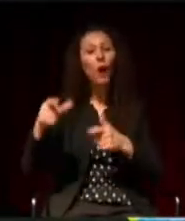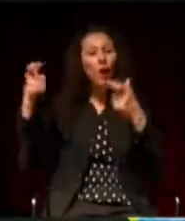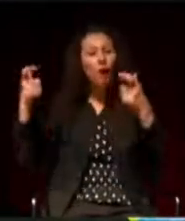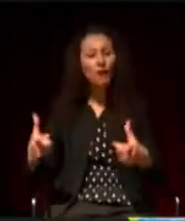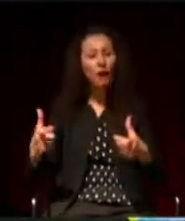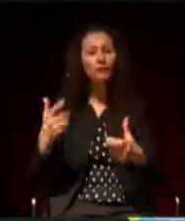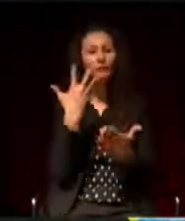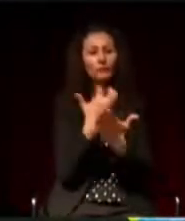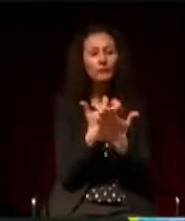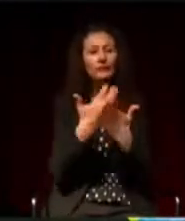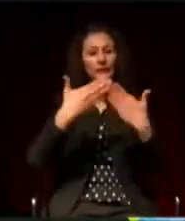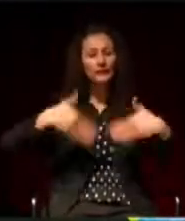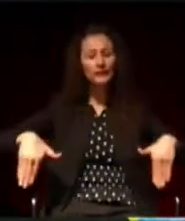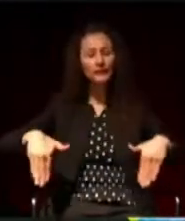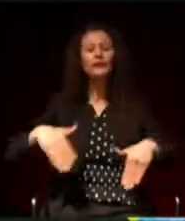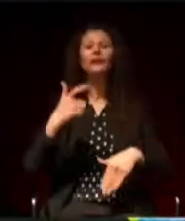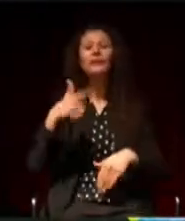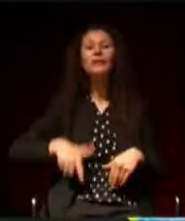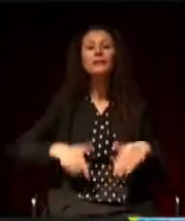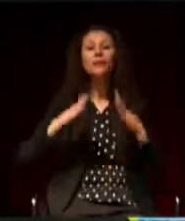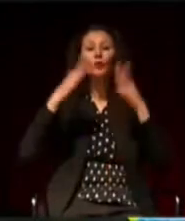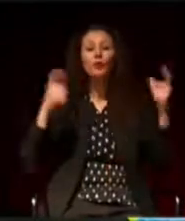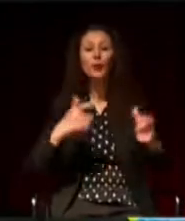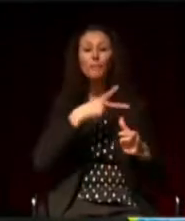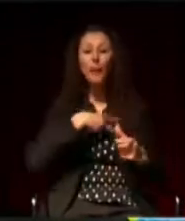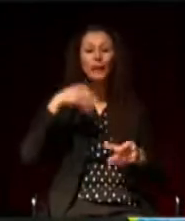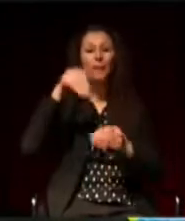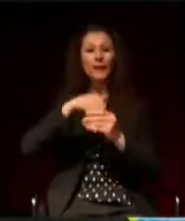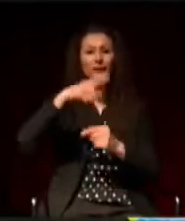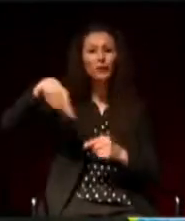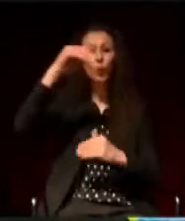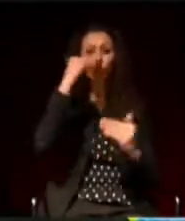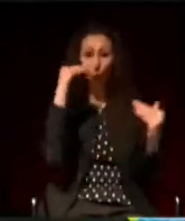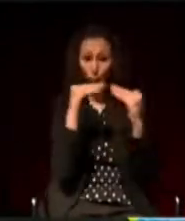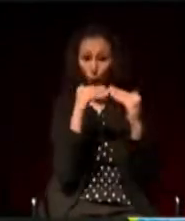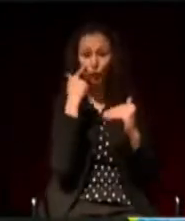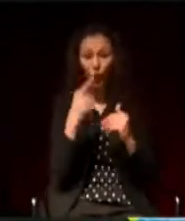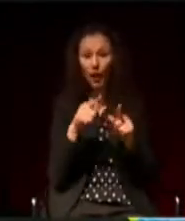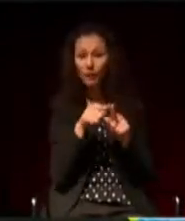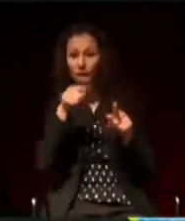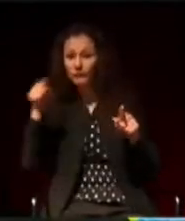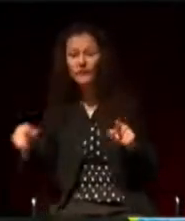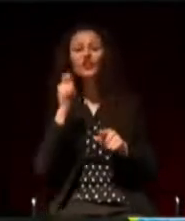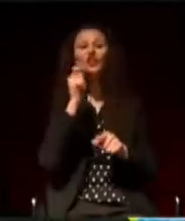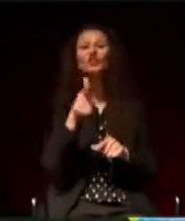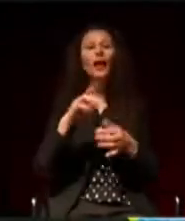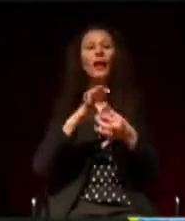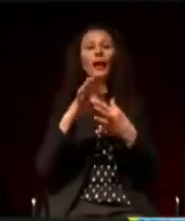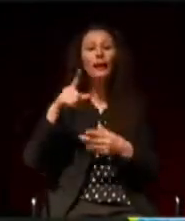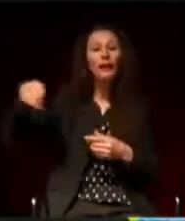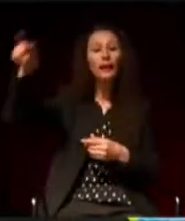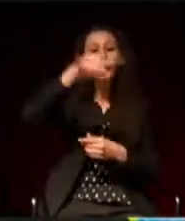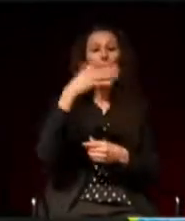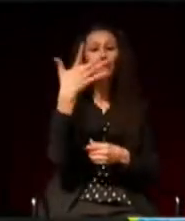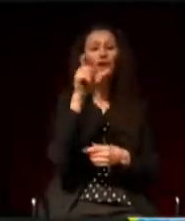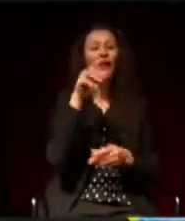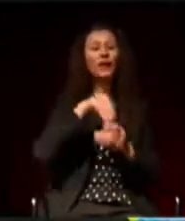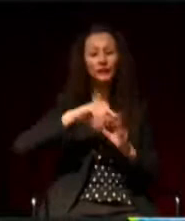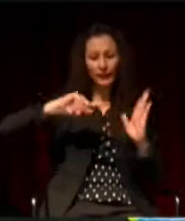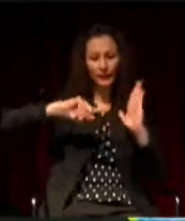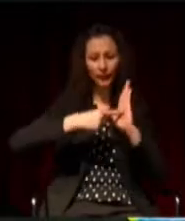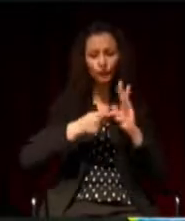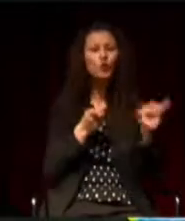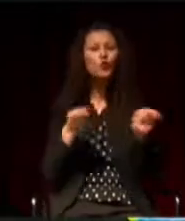alanlara ait sınırlar, usul ve esasların İzmir Büyükşehir Belediyesi Meclisince uygun bulunmasından itibaren ilgili ilçe belediyelerince 5 il içerisinde tespit